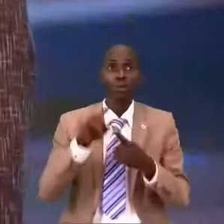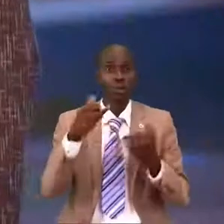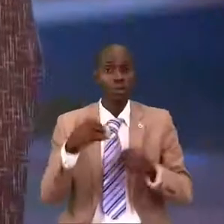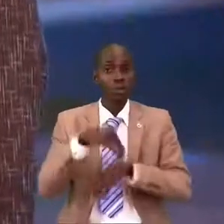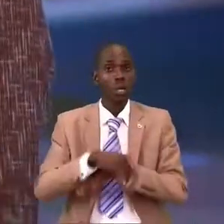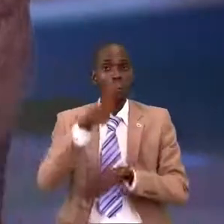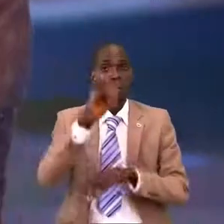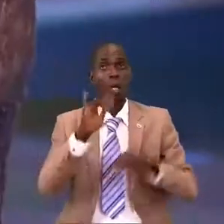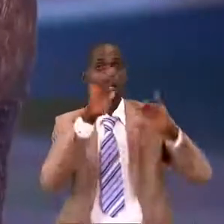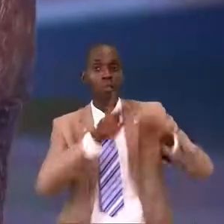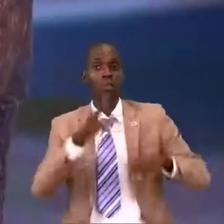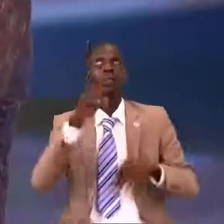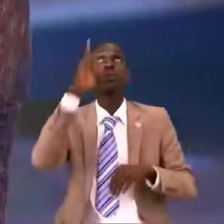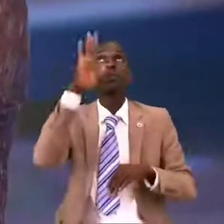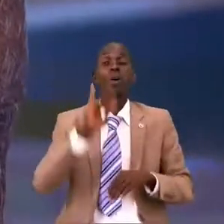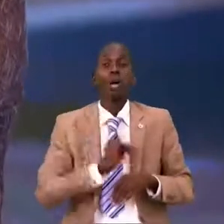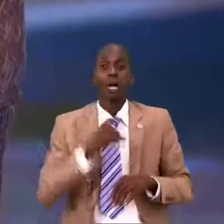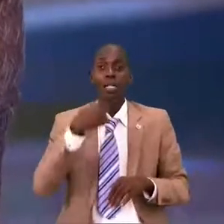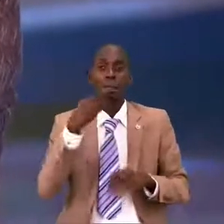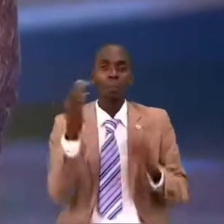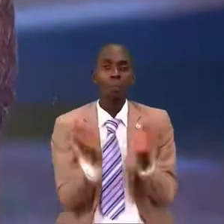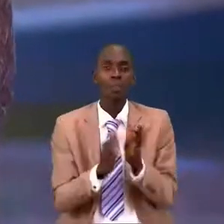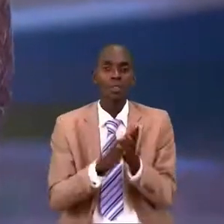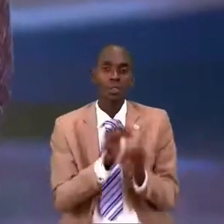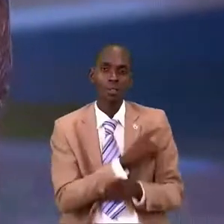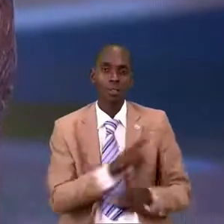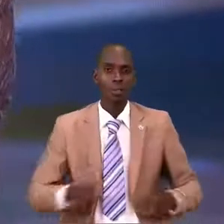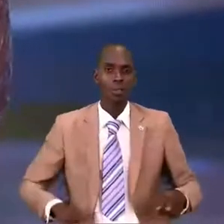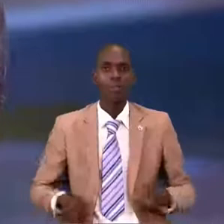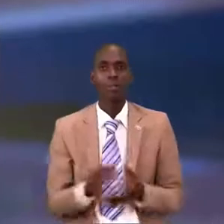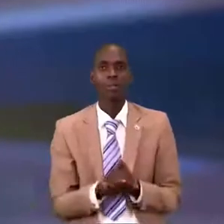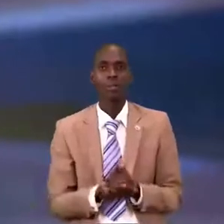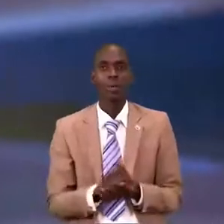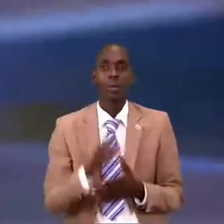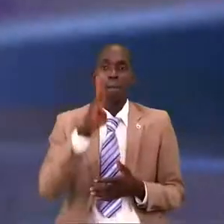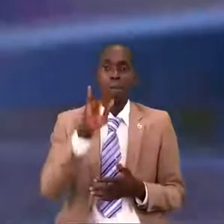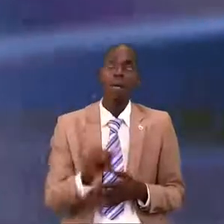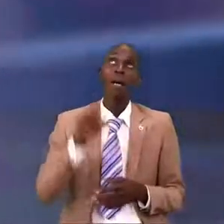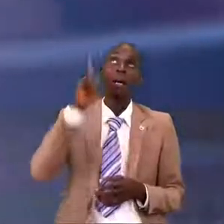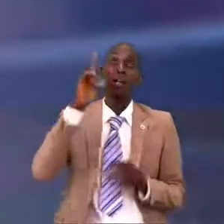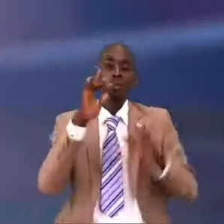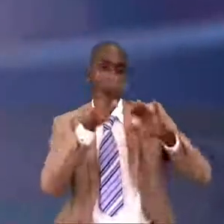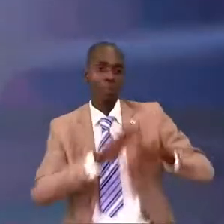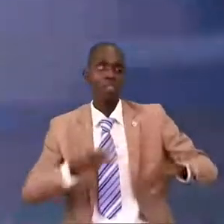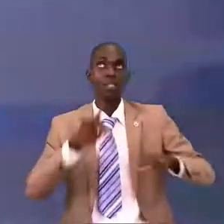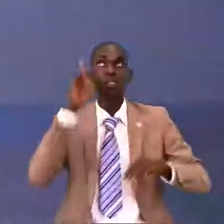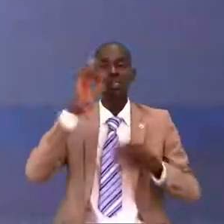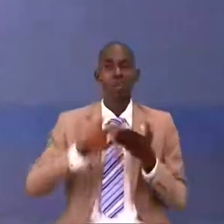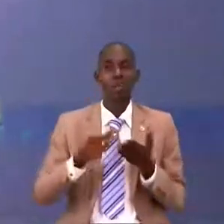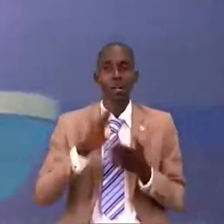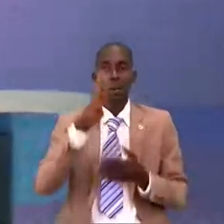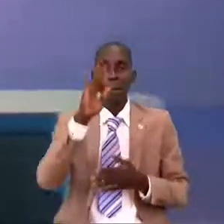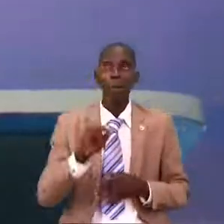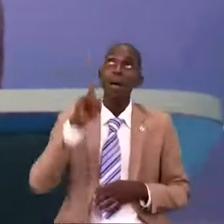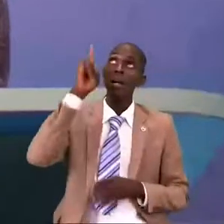Par sa miséricorde, il pardonne. Par sa miséricorde, il affranchit. Par sa miséricorde, il